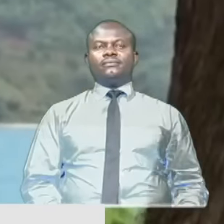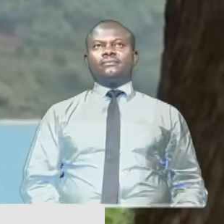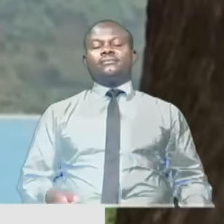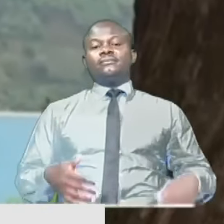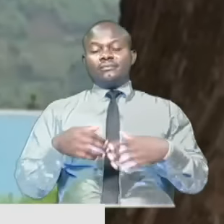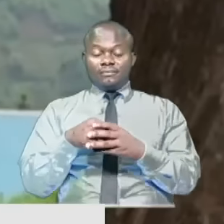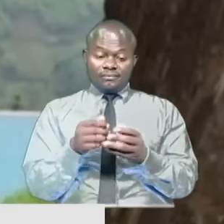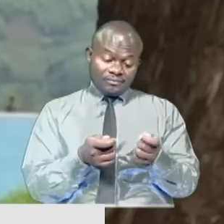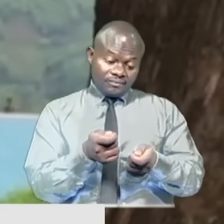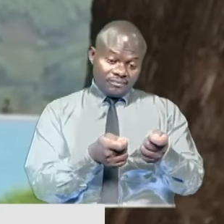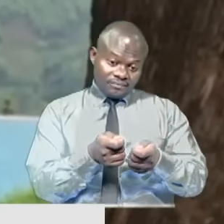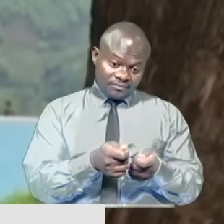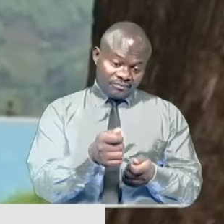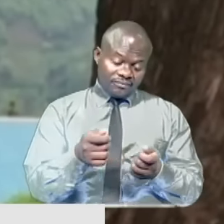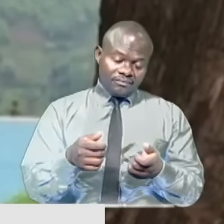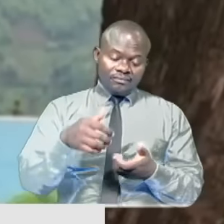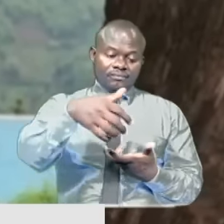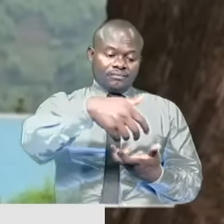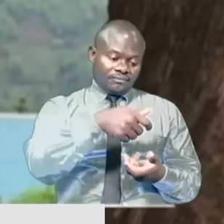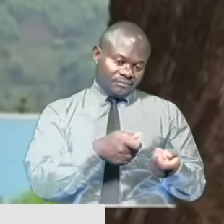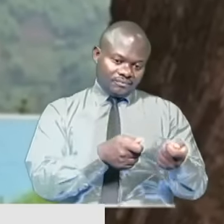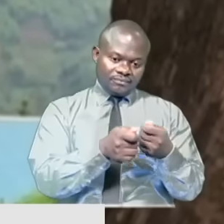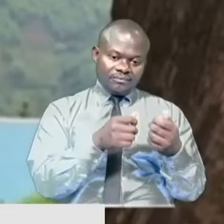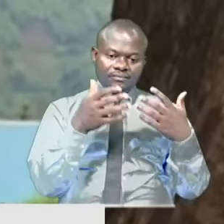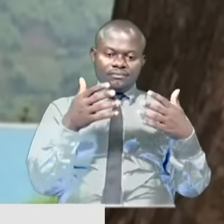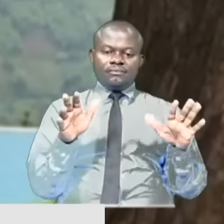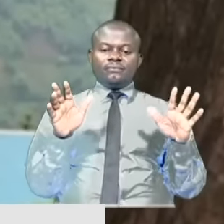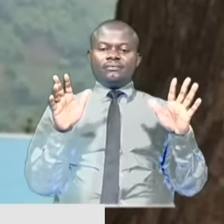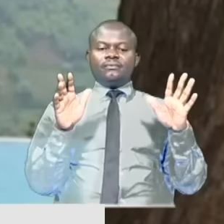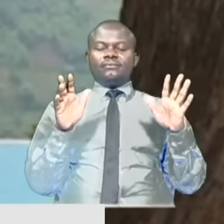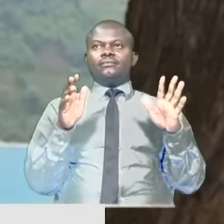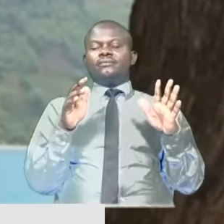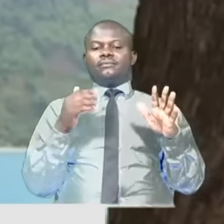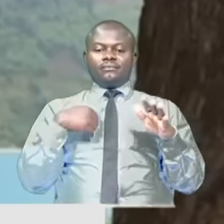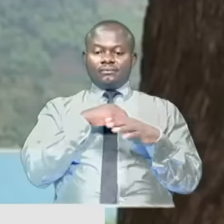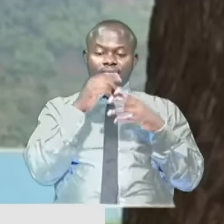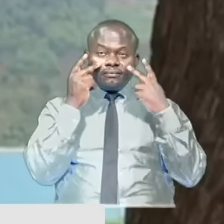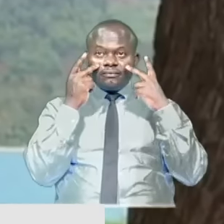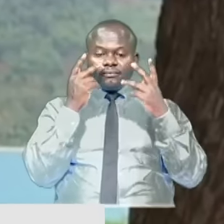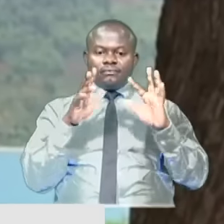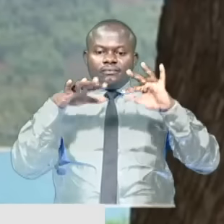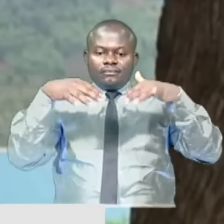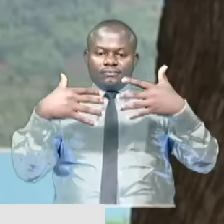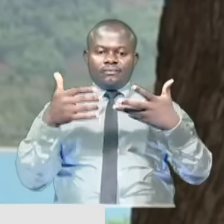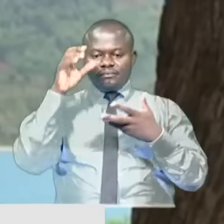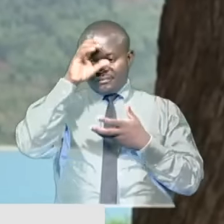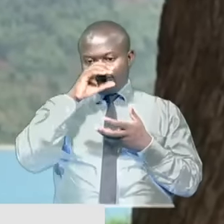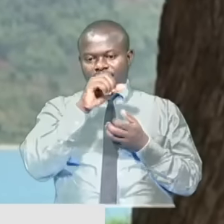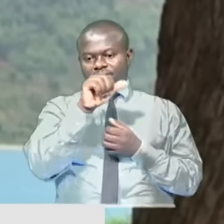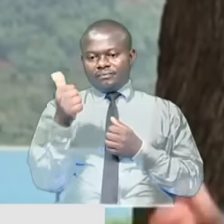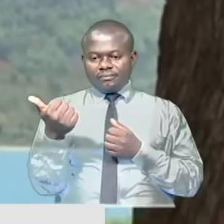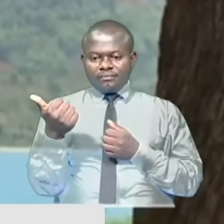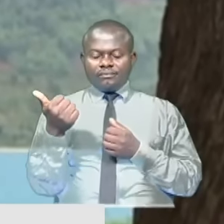zashira hari abandi baboneka bakavuga ati zankwi zashije turewe uburyo ki twashaka izindi hakongera hakaboneka